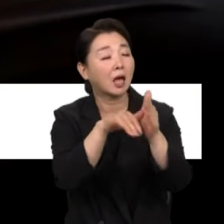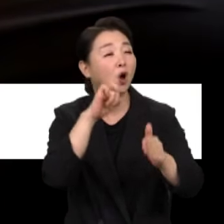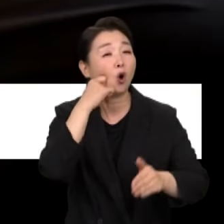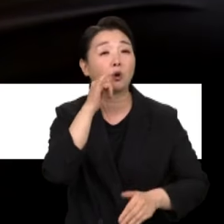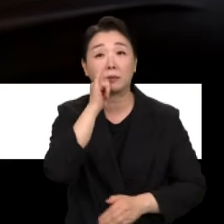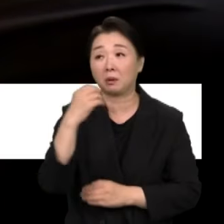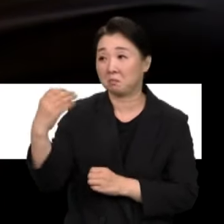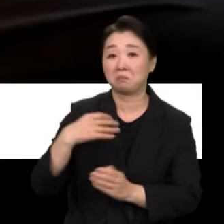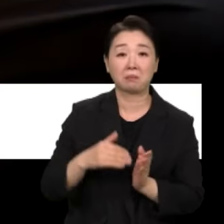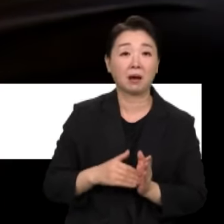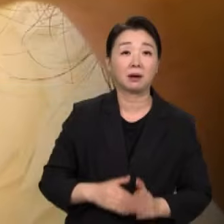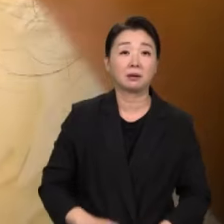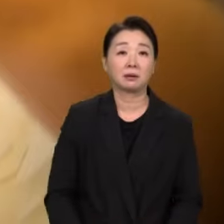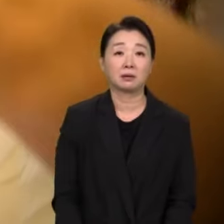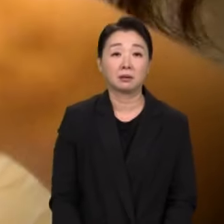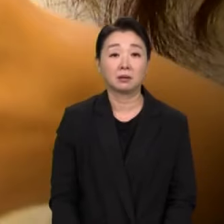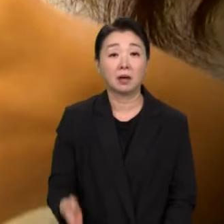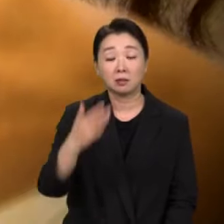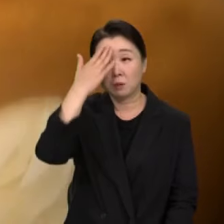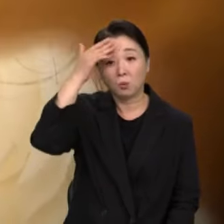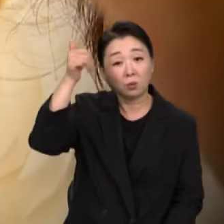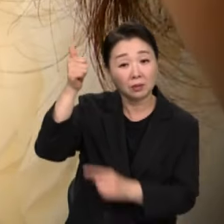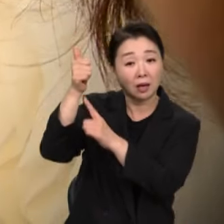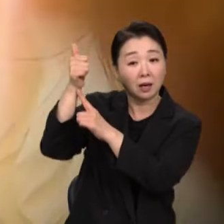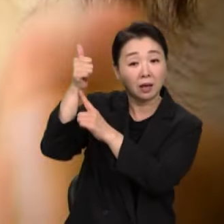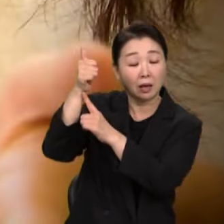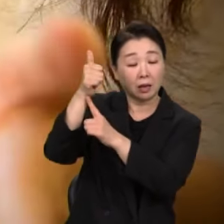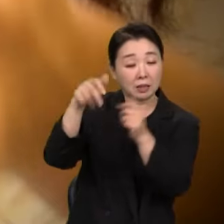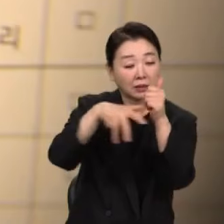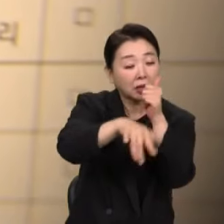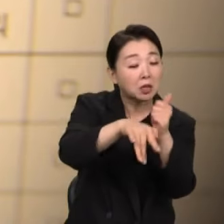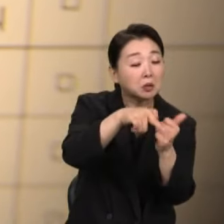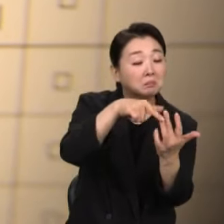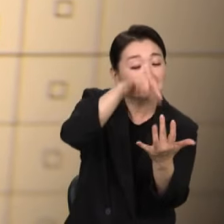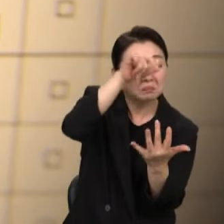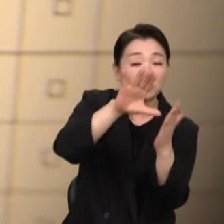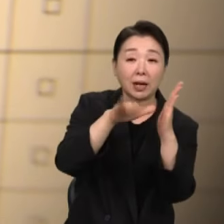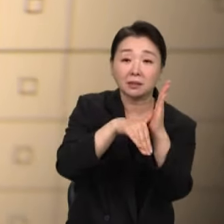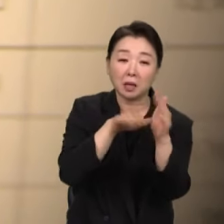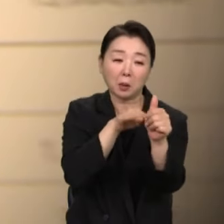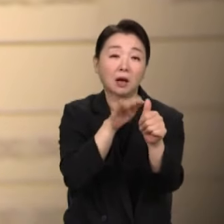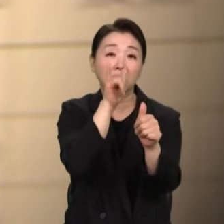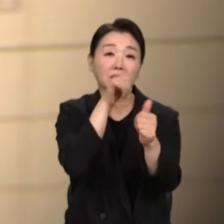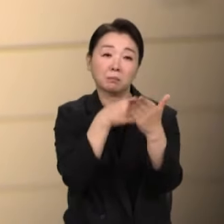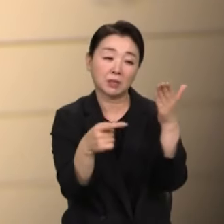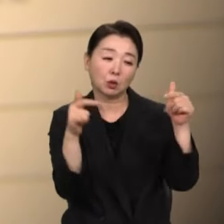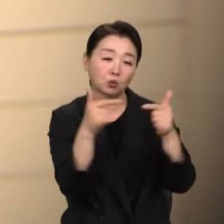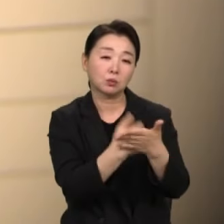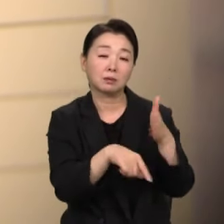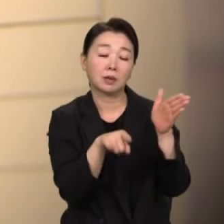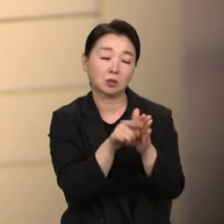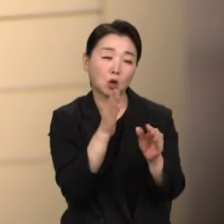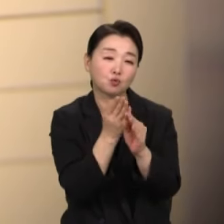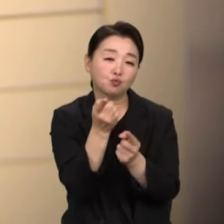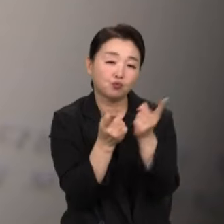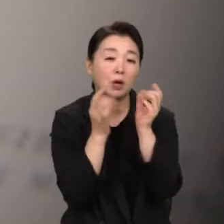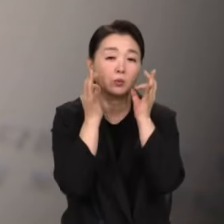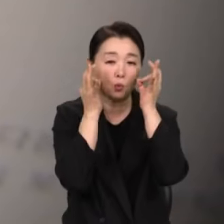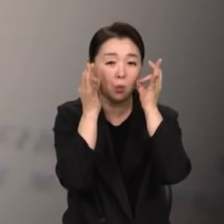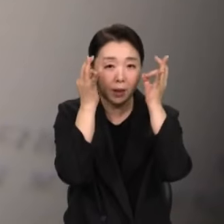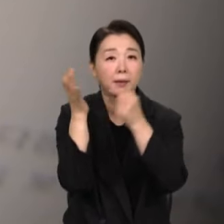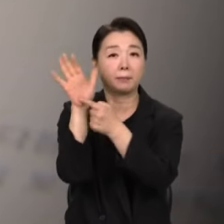있다고 해명했습니다 다만 본사가 대리점 선정에 관여하는만큼 피해를 최소화하기 위해 중제 최선을